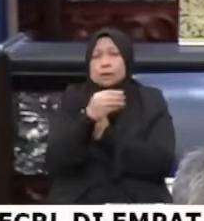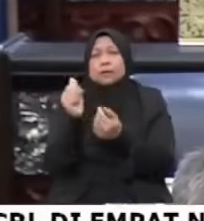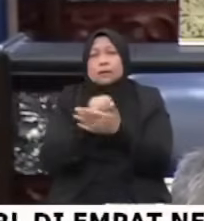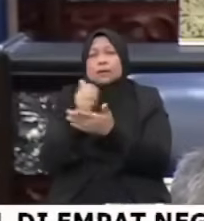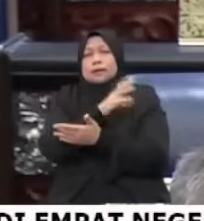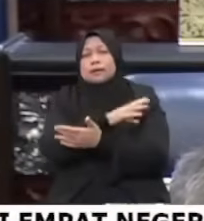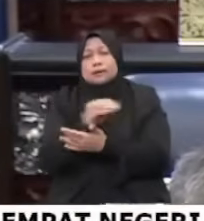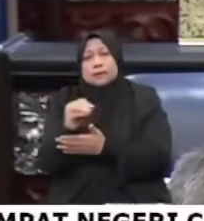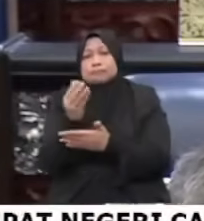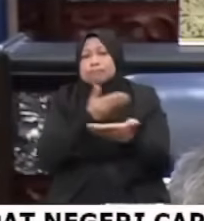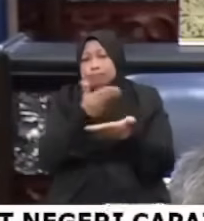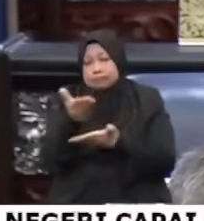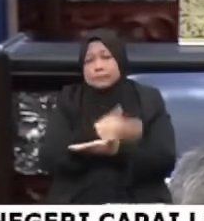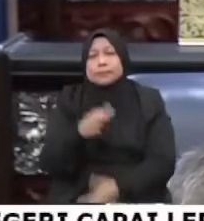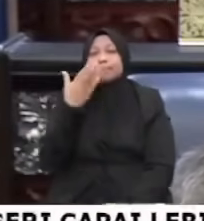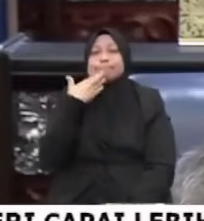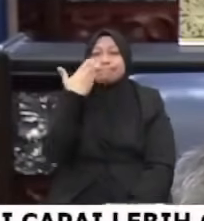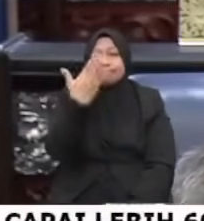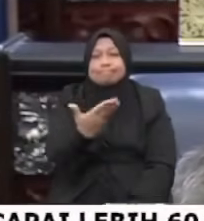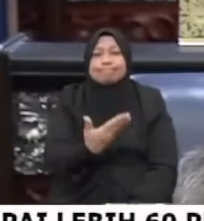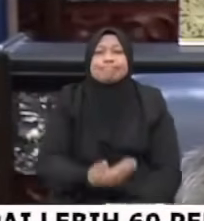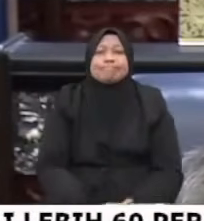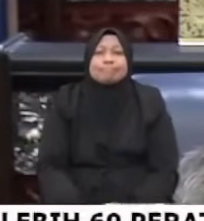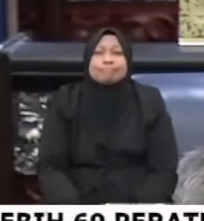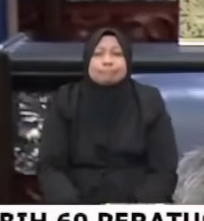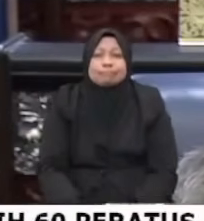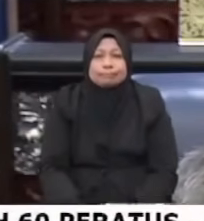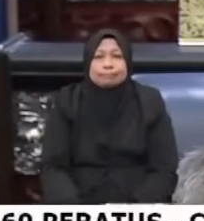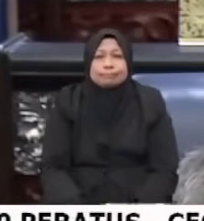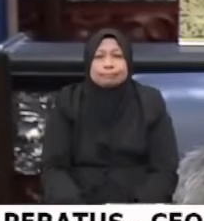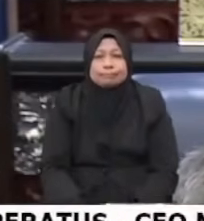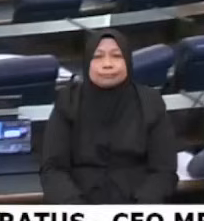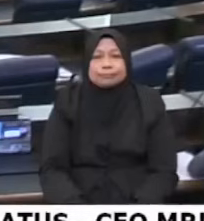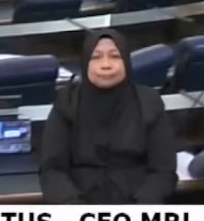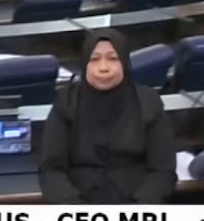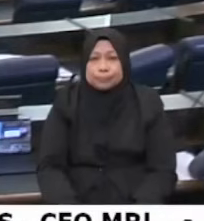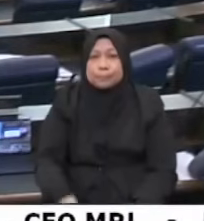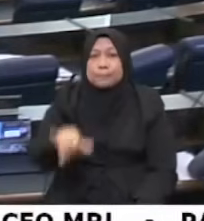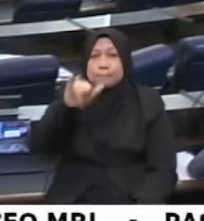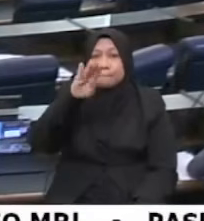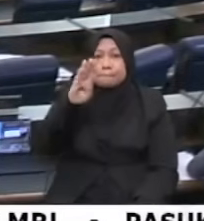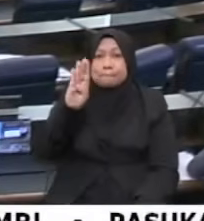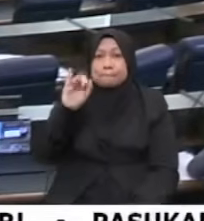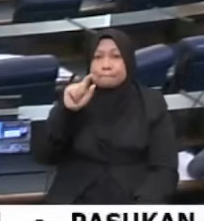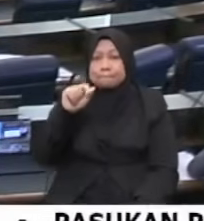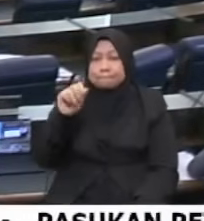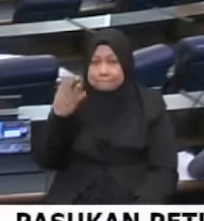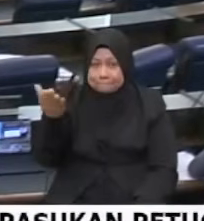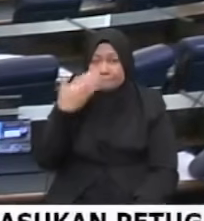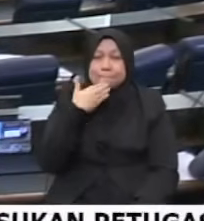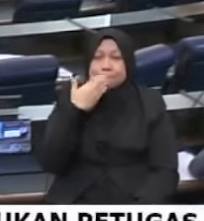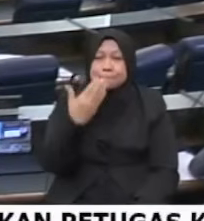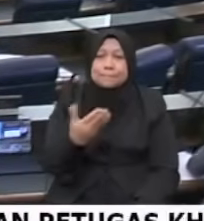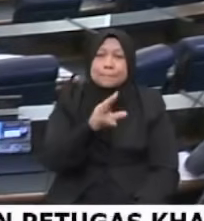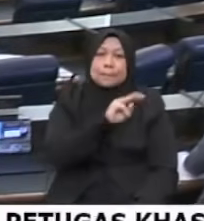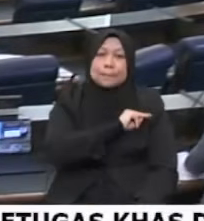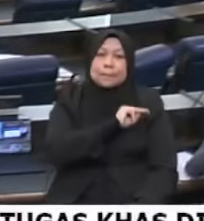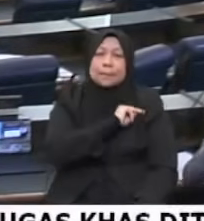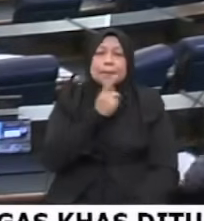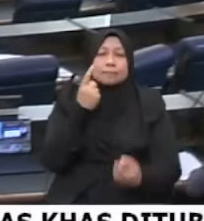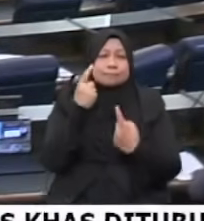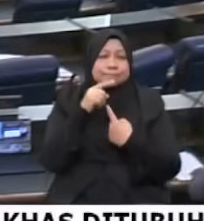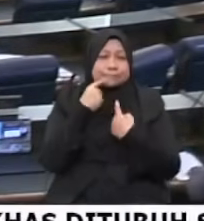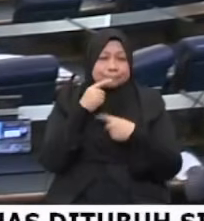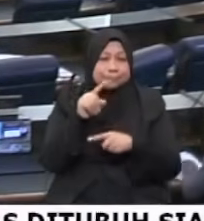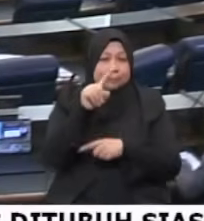and transparency sekian terima kasih soalan tambahan yang berhormat bagan terima kas terima kas kepada yang berhormat menteri atas